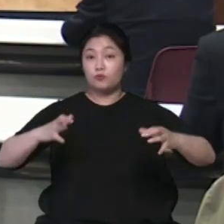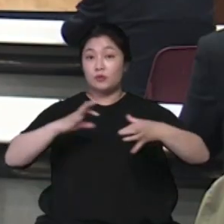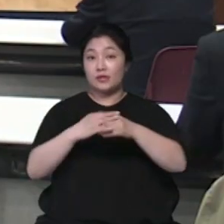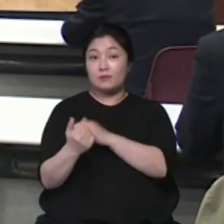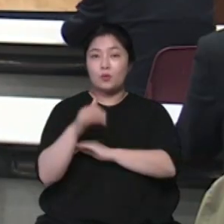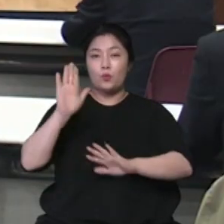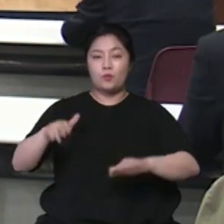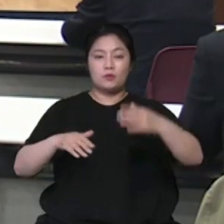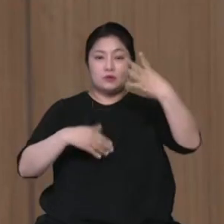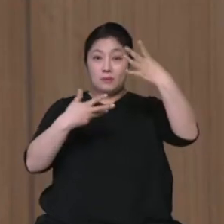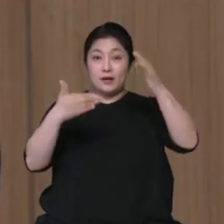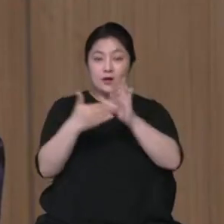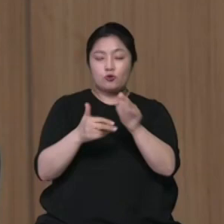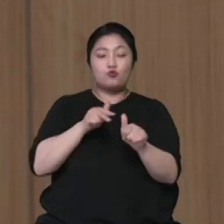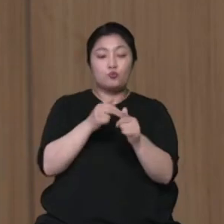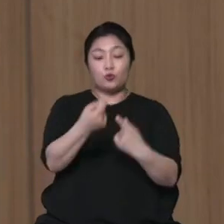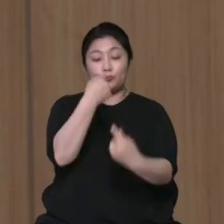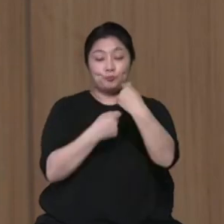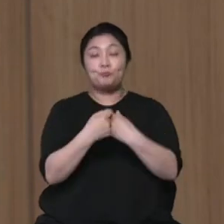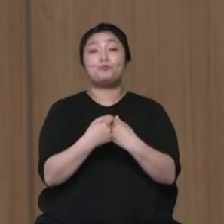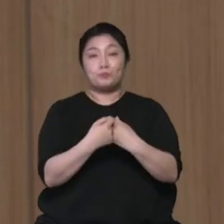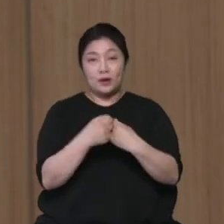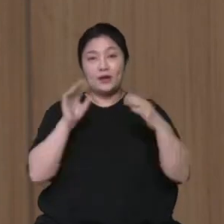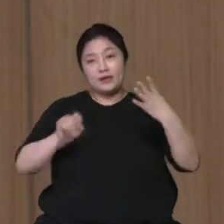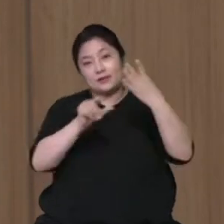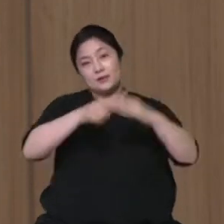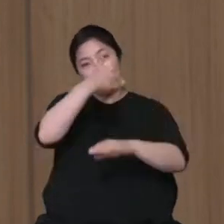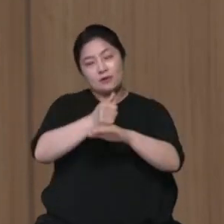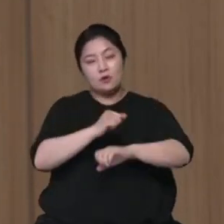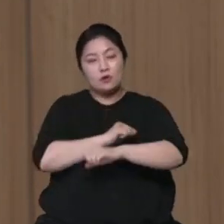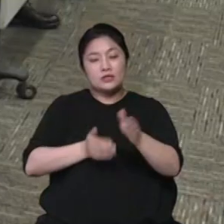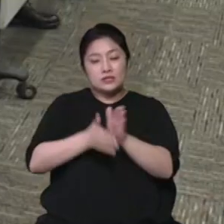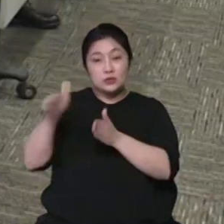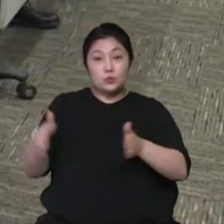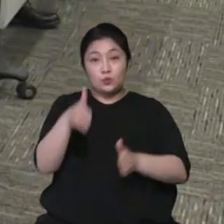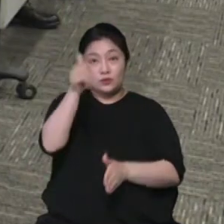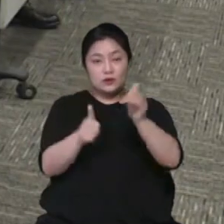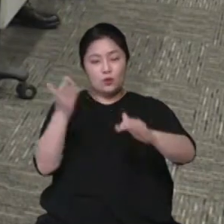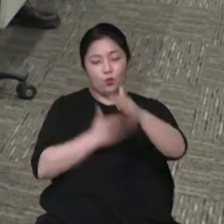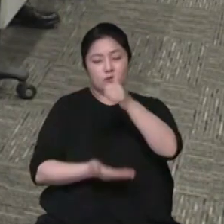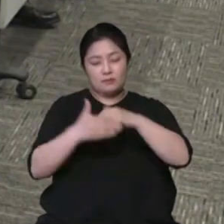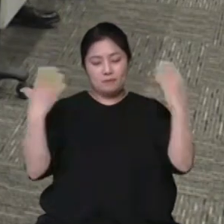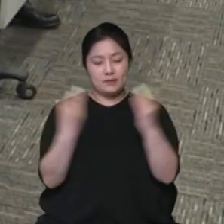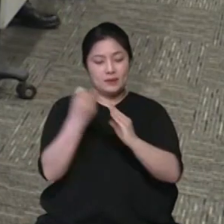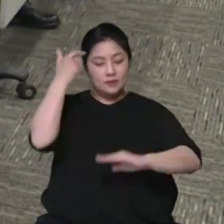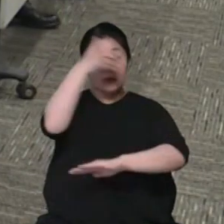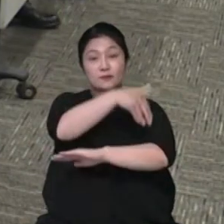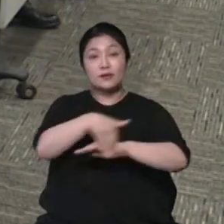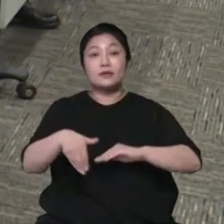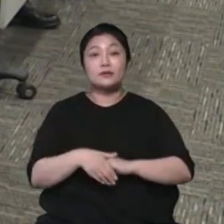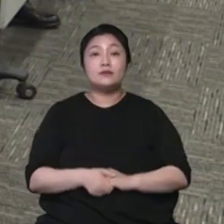국민의힘은 오늘 8일까지 후보 접수를 받은 뒤 이달 안에 광역단체장 공천을 마무리한다는 계획입니다.